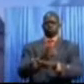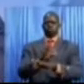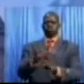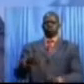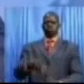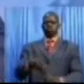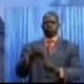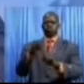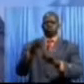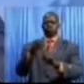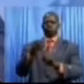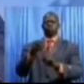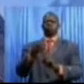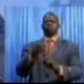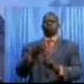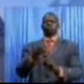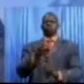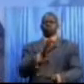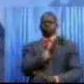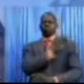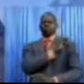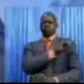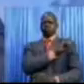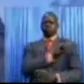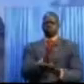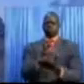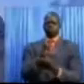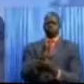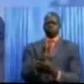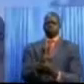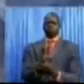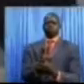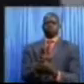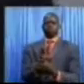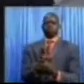Fousseni Kindo et Oumarou Zungrana. Voici le reportage.